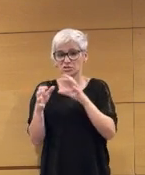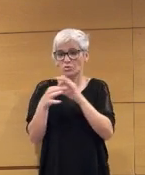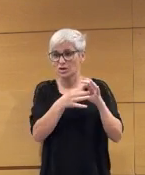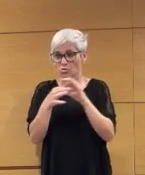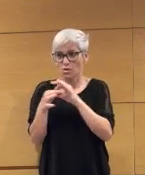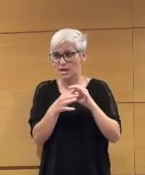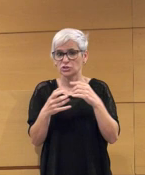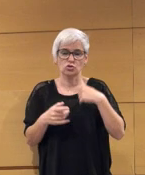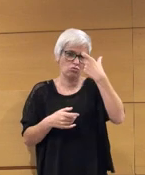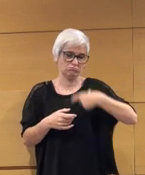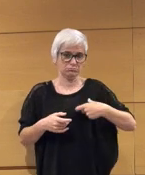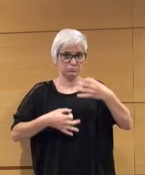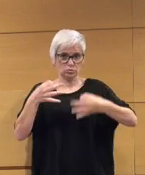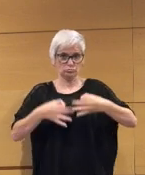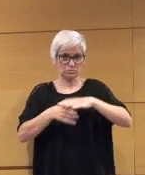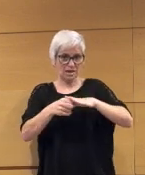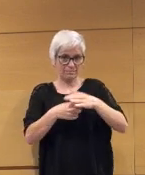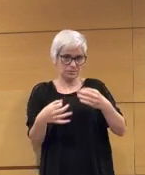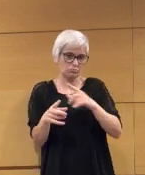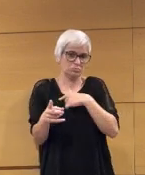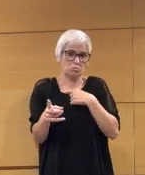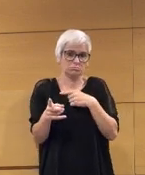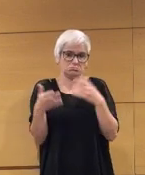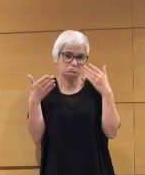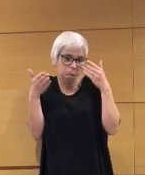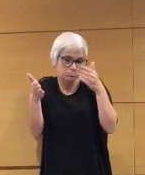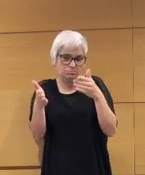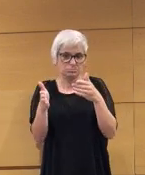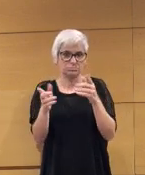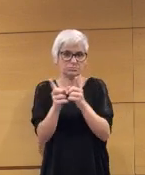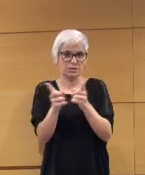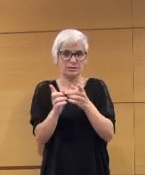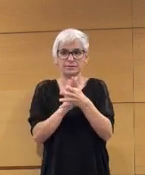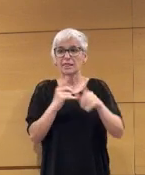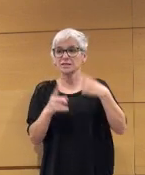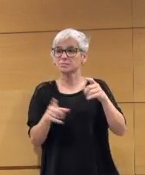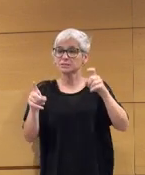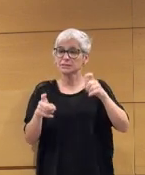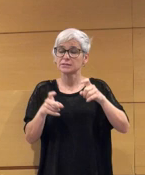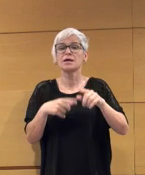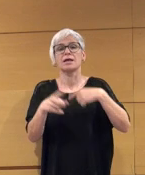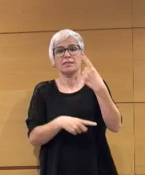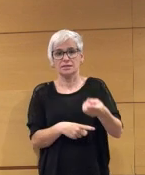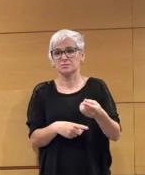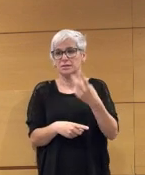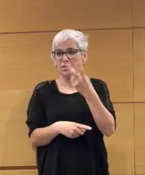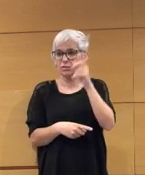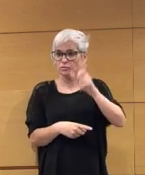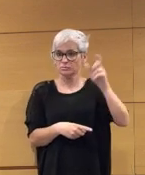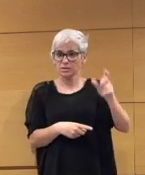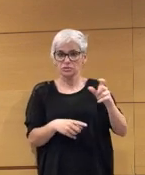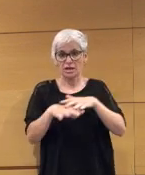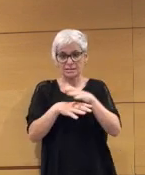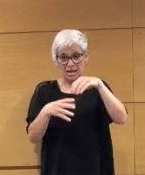sóc jurista, per tant, seran pinzellades molt, molt a l'engròs. Després farem una pausa i a continuació tenim dos membres de la